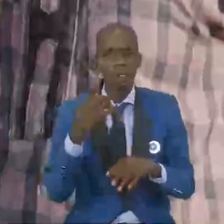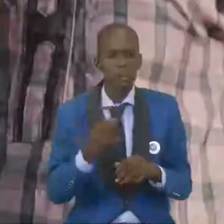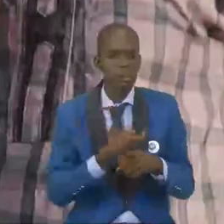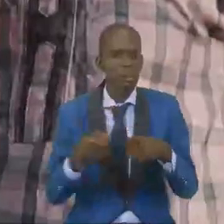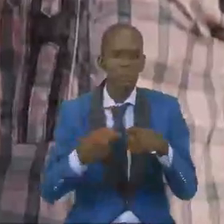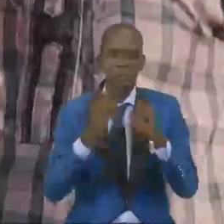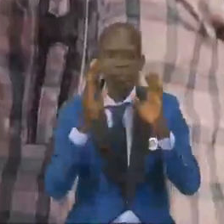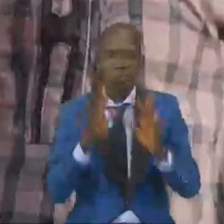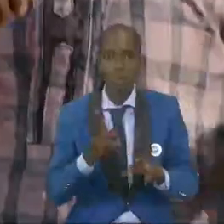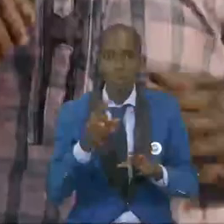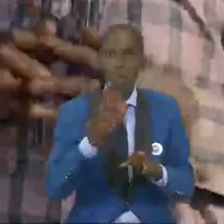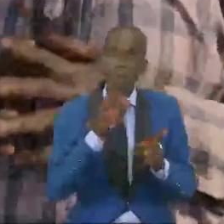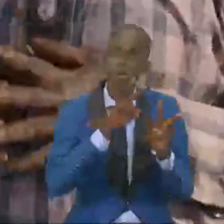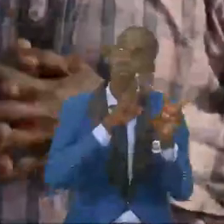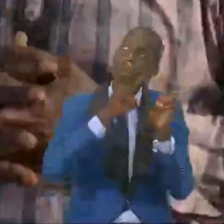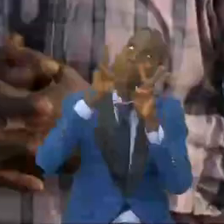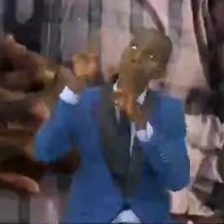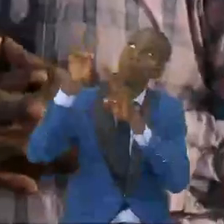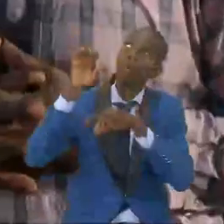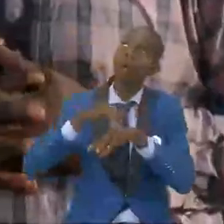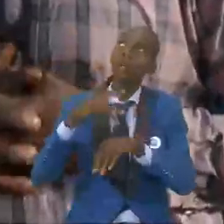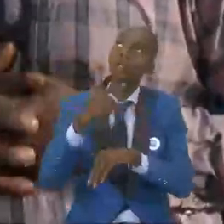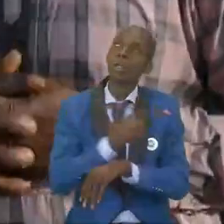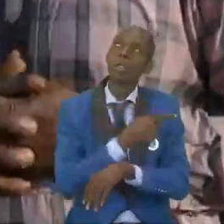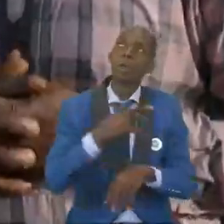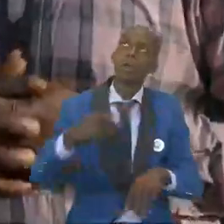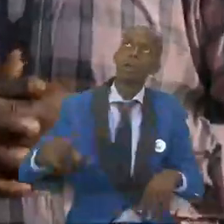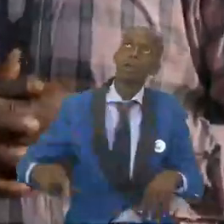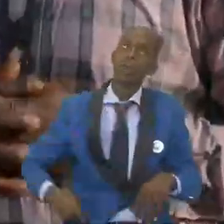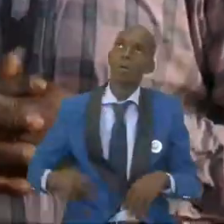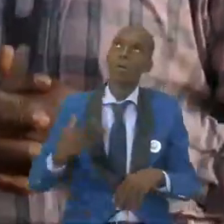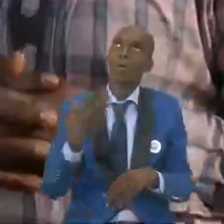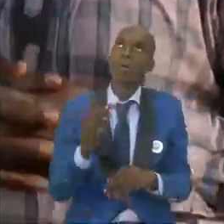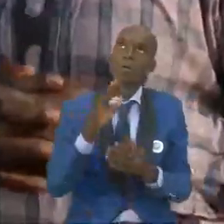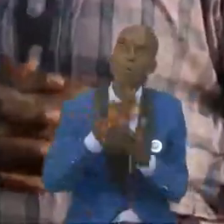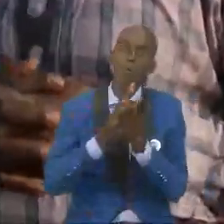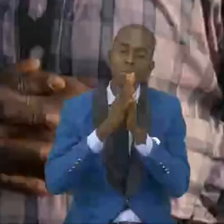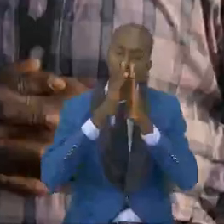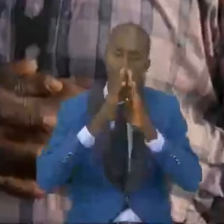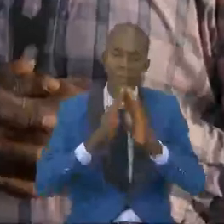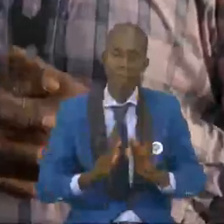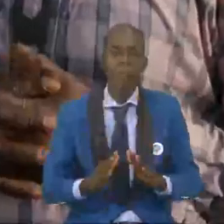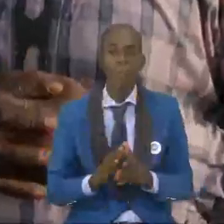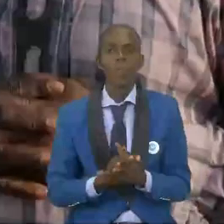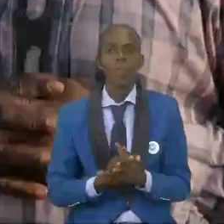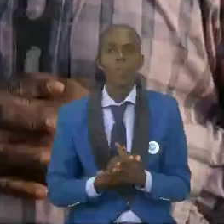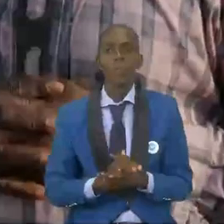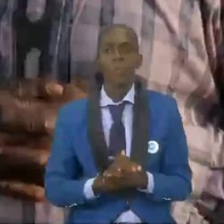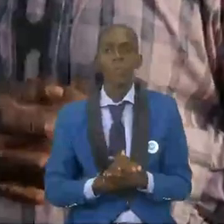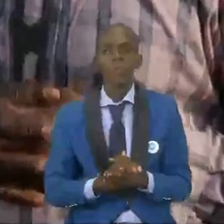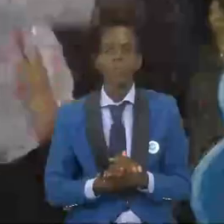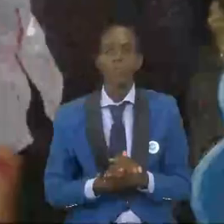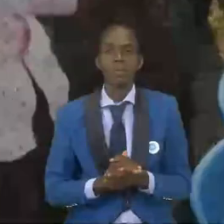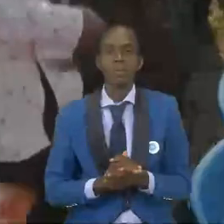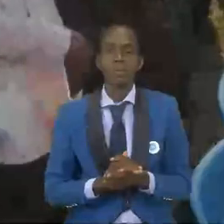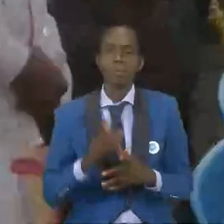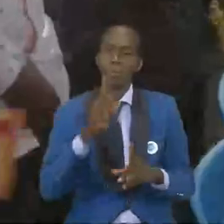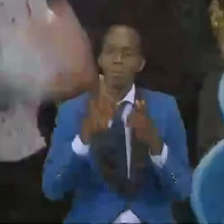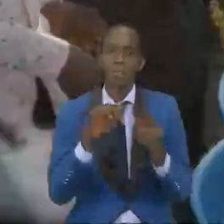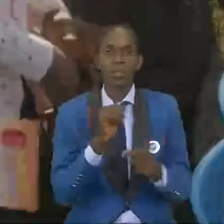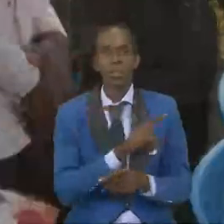Créateur. Tu ne regardes pas les persécuteurs. Tu regardes le Prince de